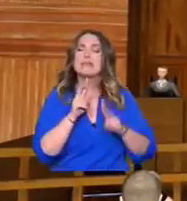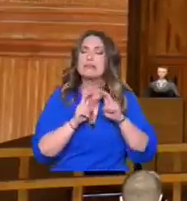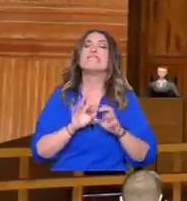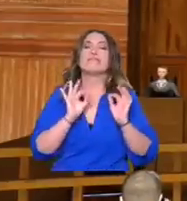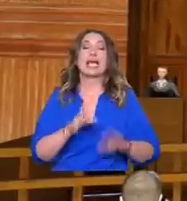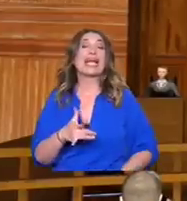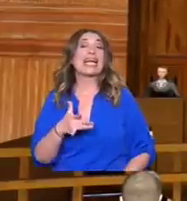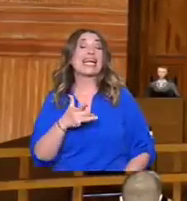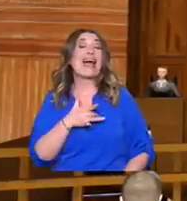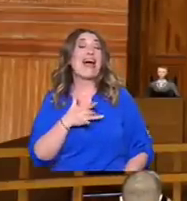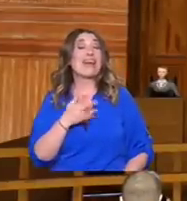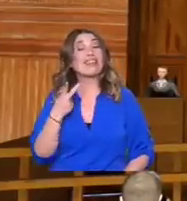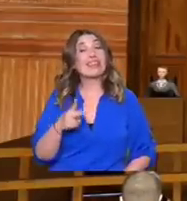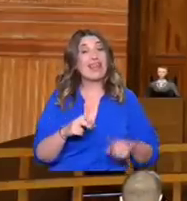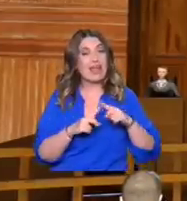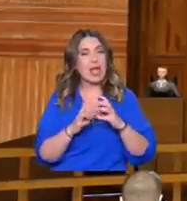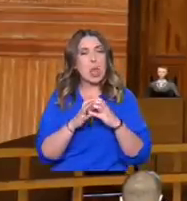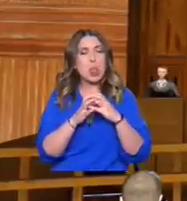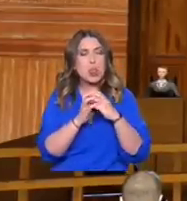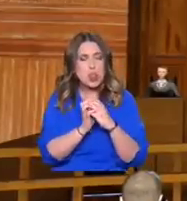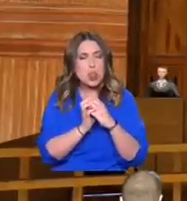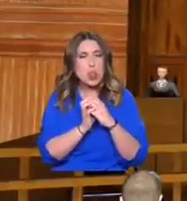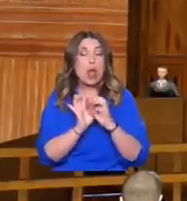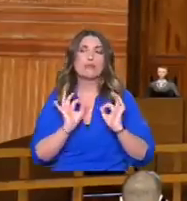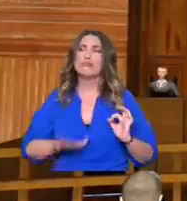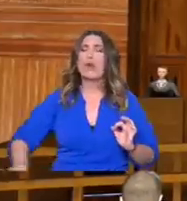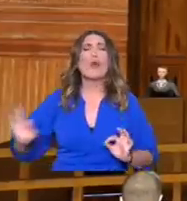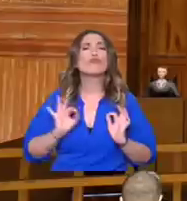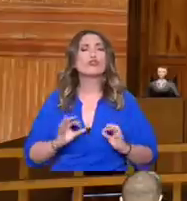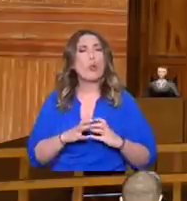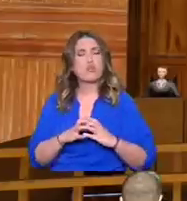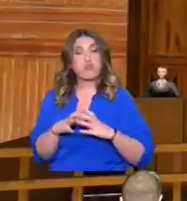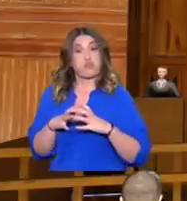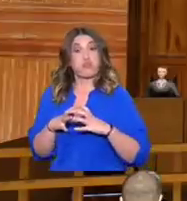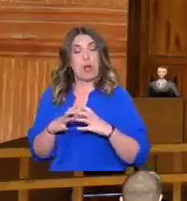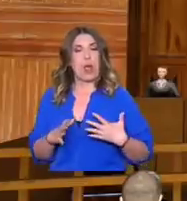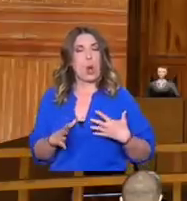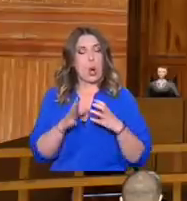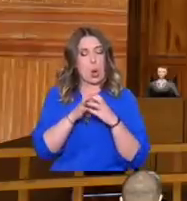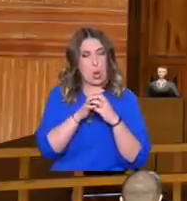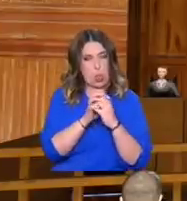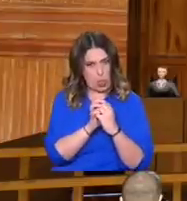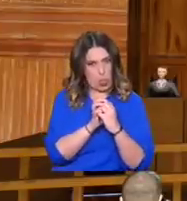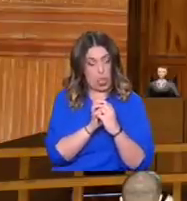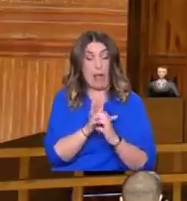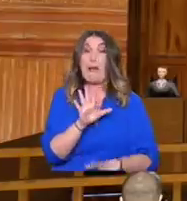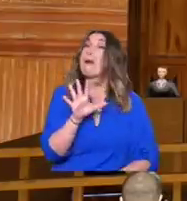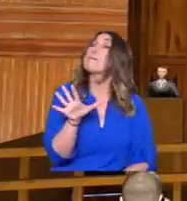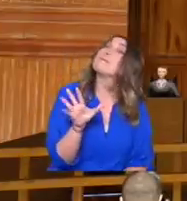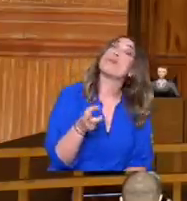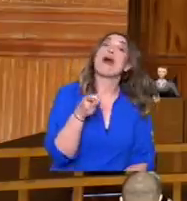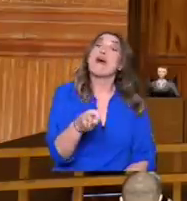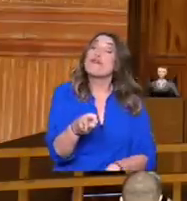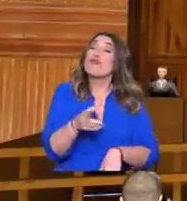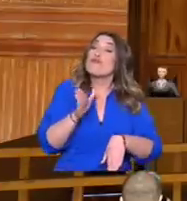ήταν μικρότερη από τη φυσιολογική καρδιά ενός παιδιού της ηλικίας της. Και ότι αυτό πιθανώς να έχει προκαλέσει τα καρδιακά προβλήματα